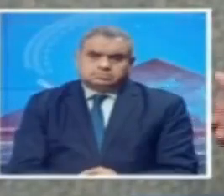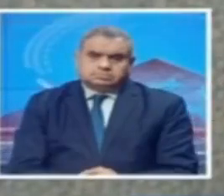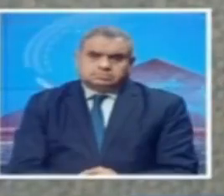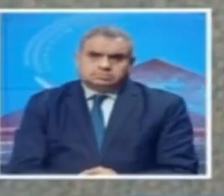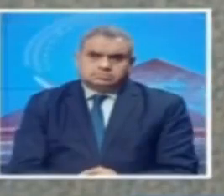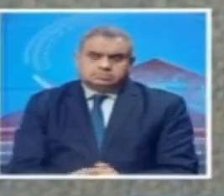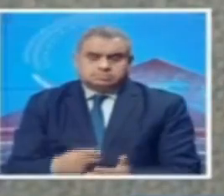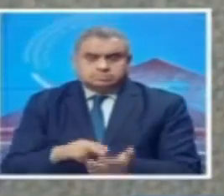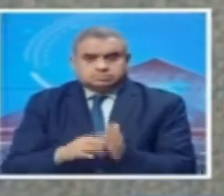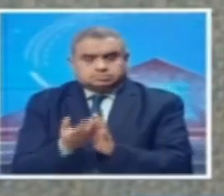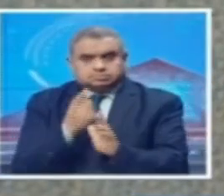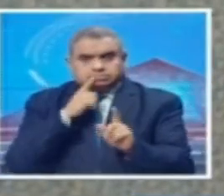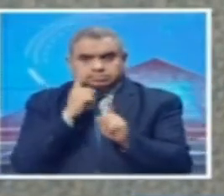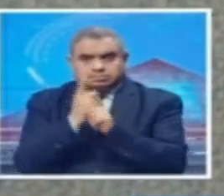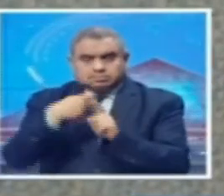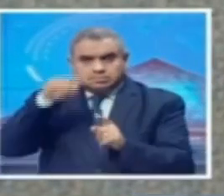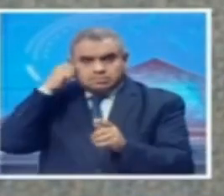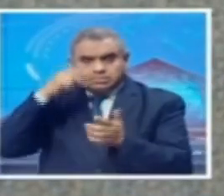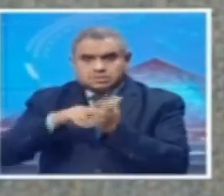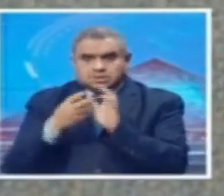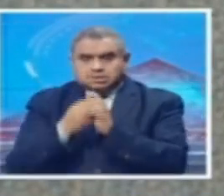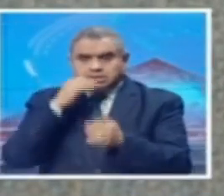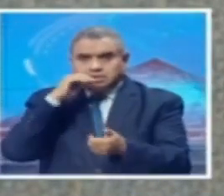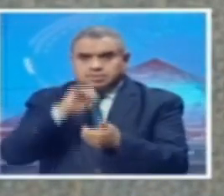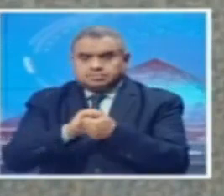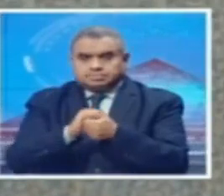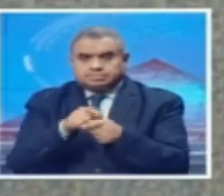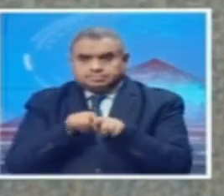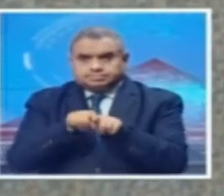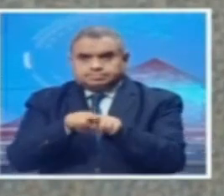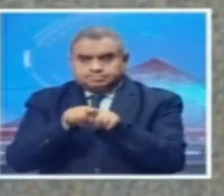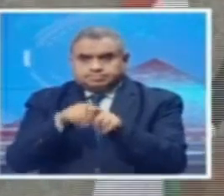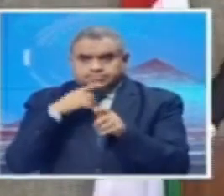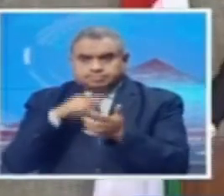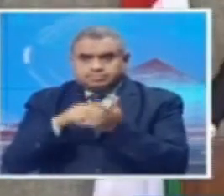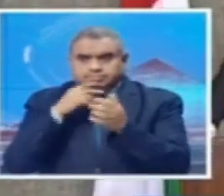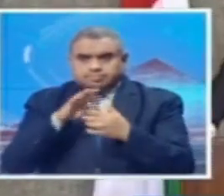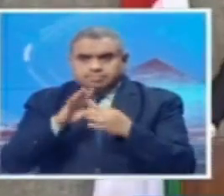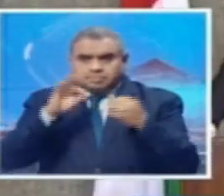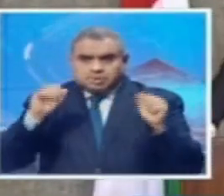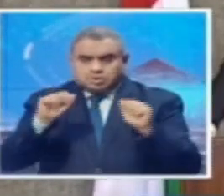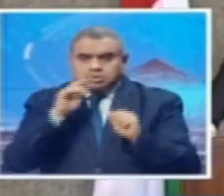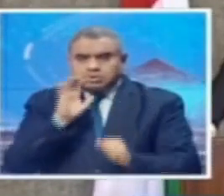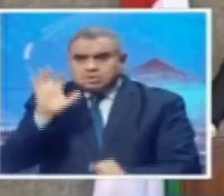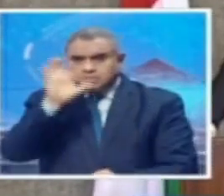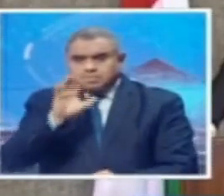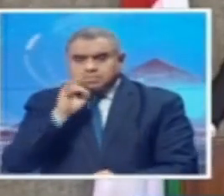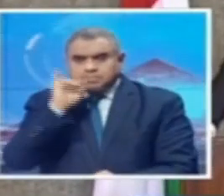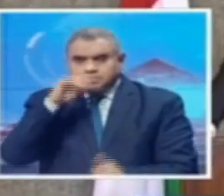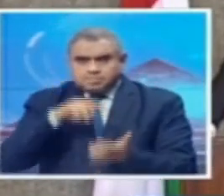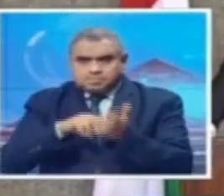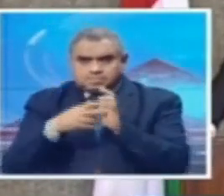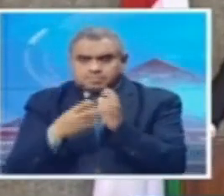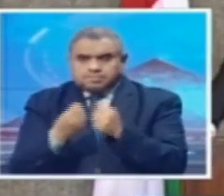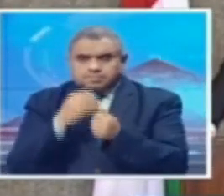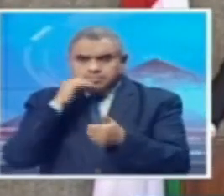وتأتي زيارة الوزير لتدشين مشروع مهم بالنسبة